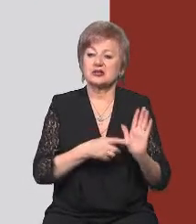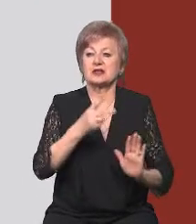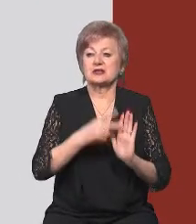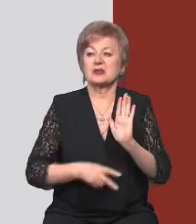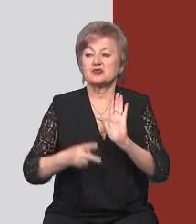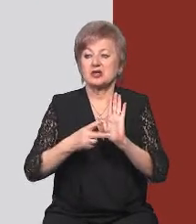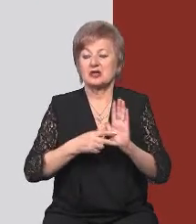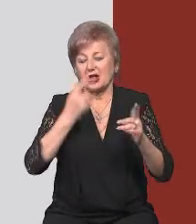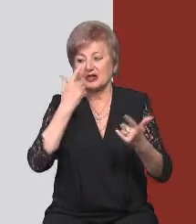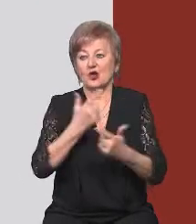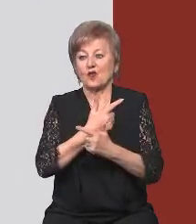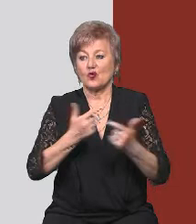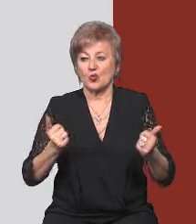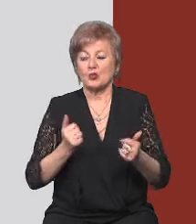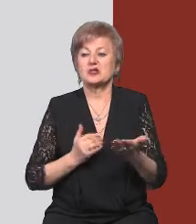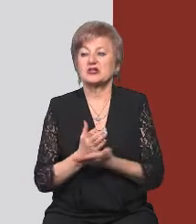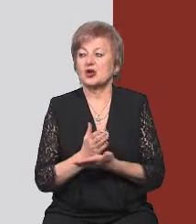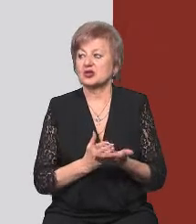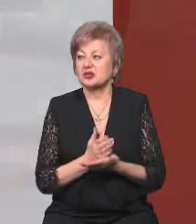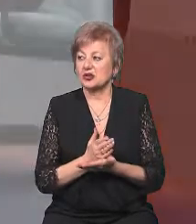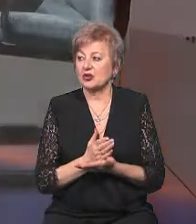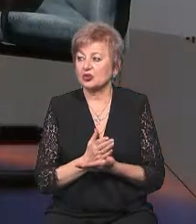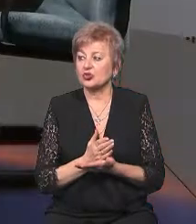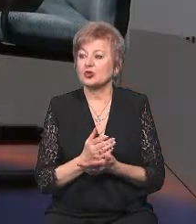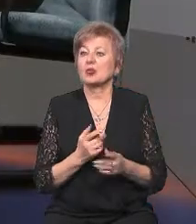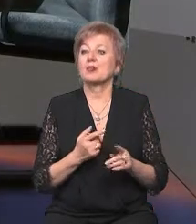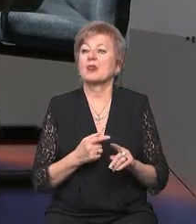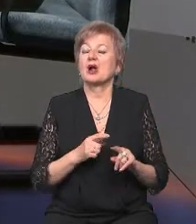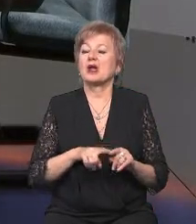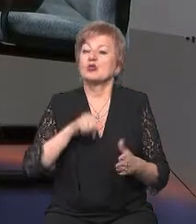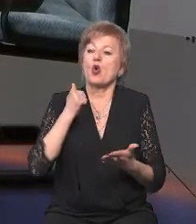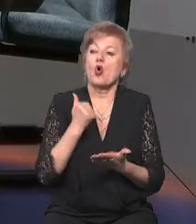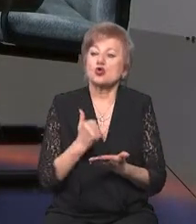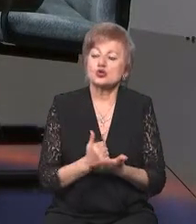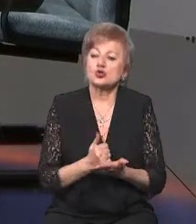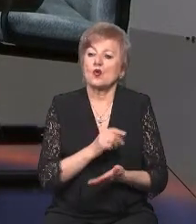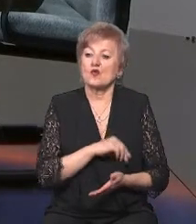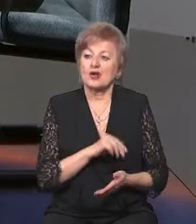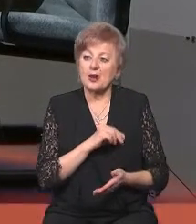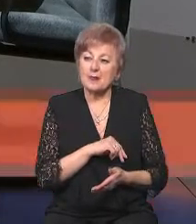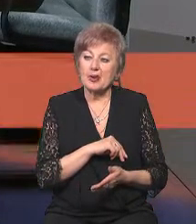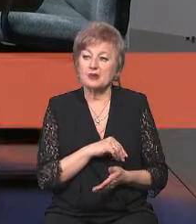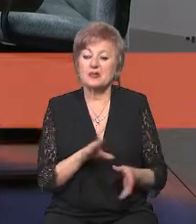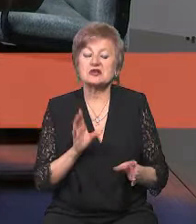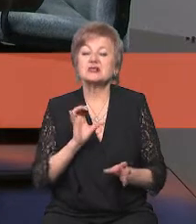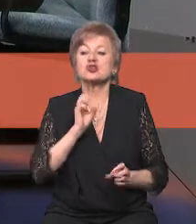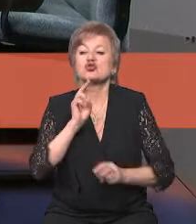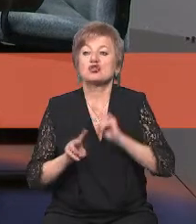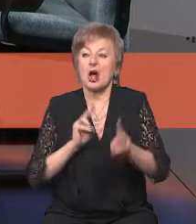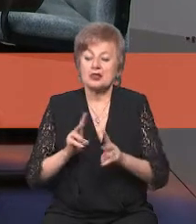1677, інформаційно-довідкова служба НСЗУ – це основний інструмент роботи НСЗУ зі скаргами